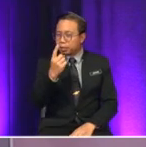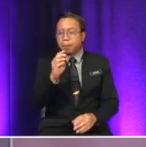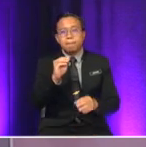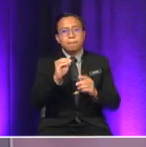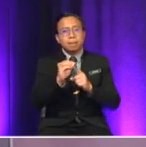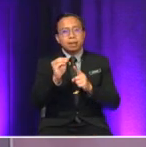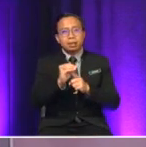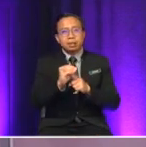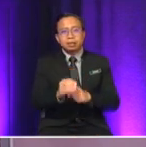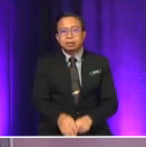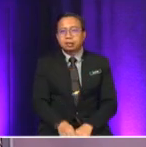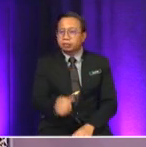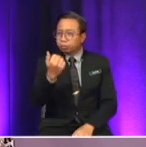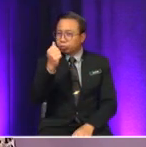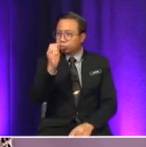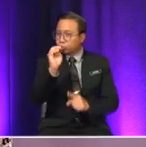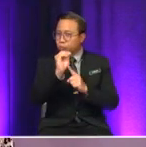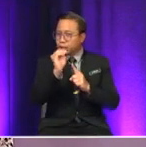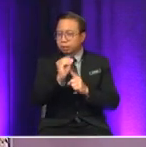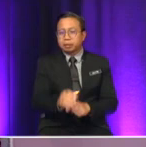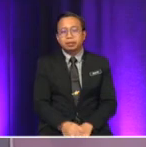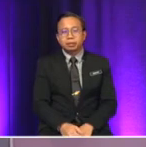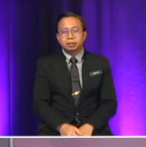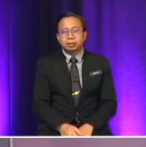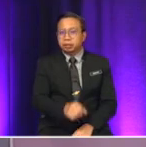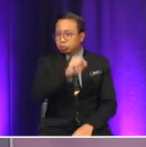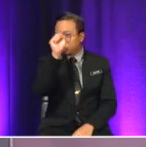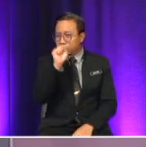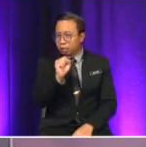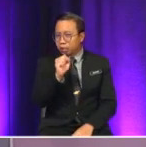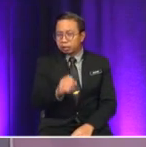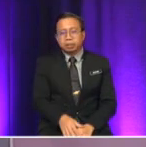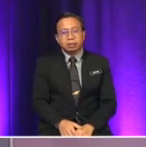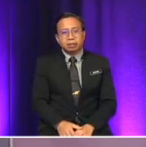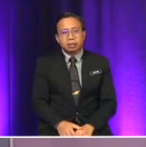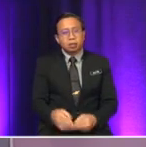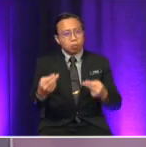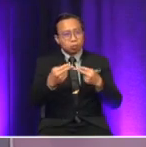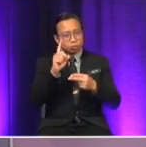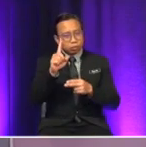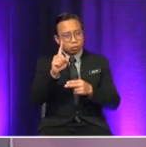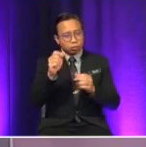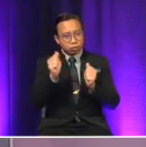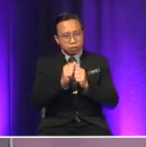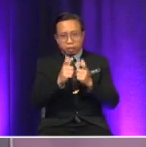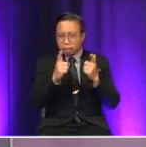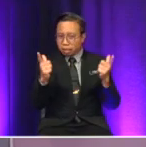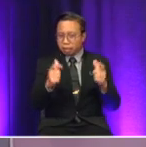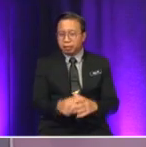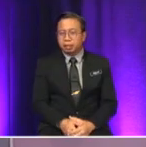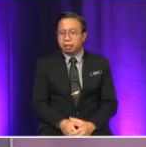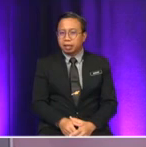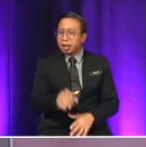ialah 10 markah. Okey, dan soalannya itu dia berkait antara satu sama lain. Dan nasihat saya